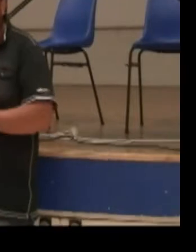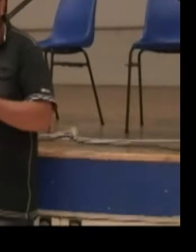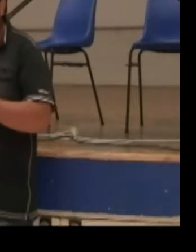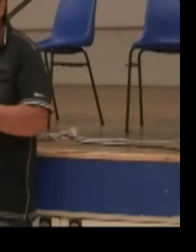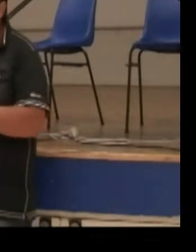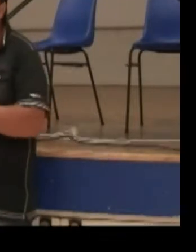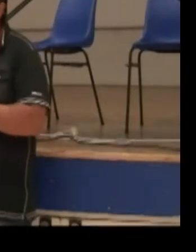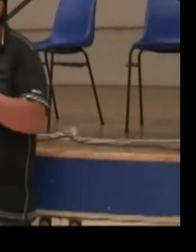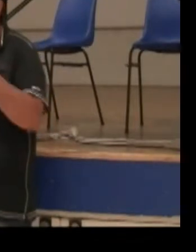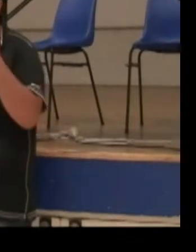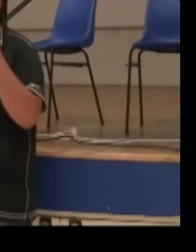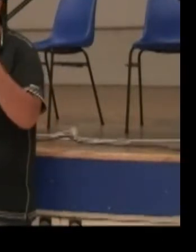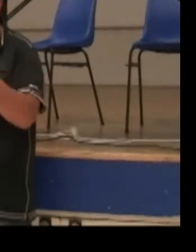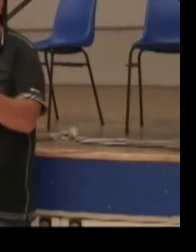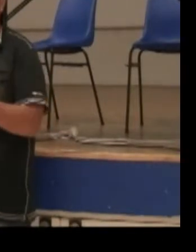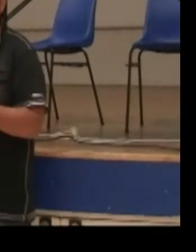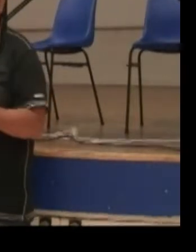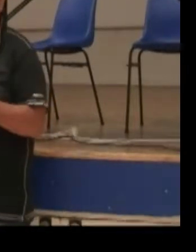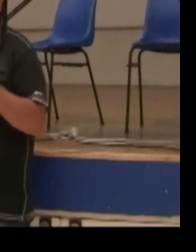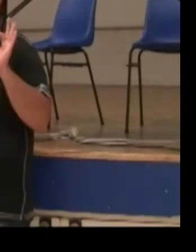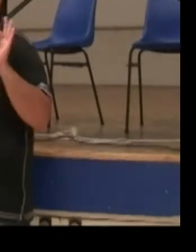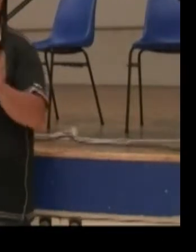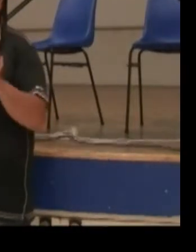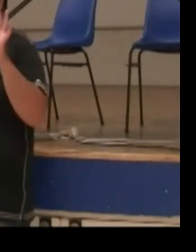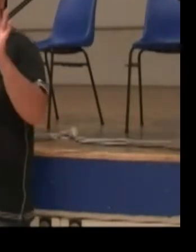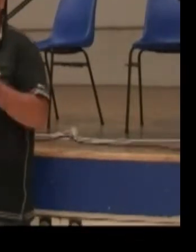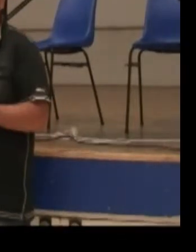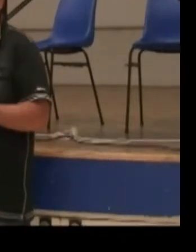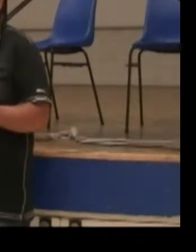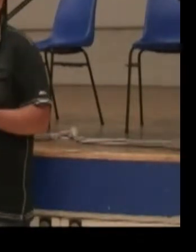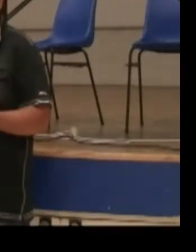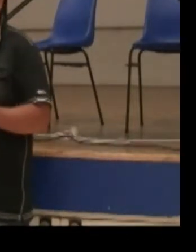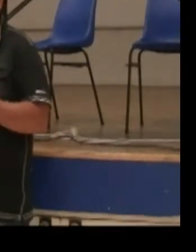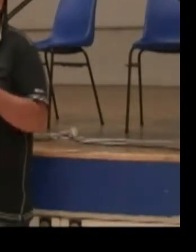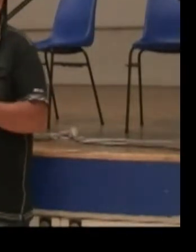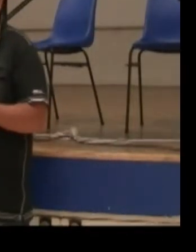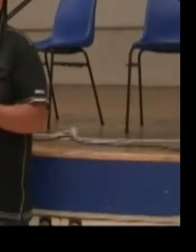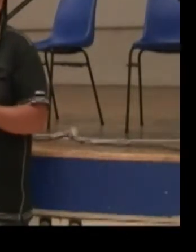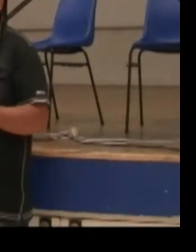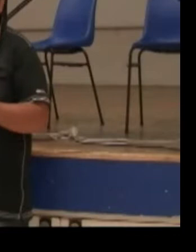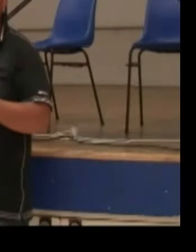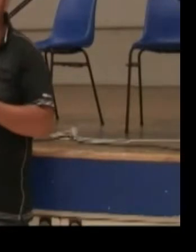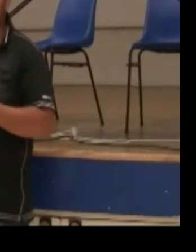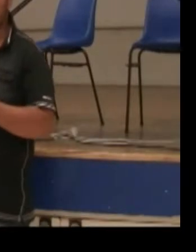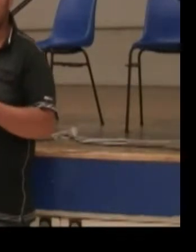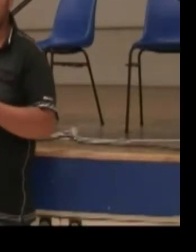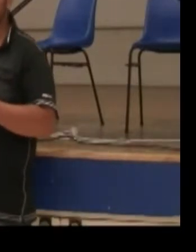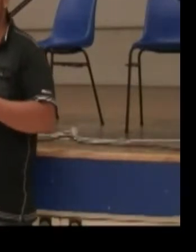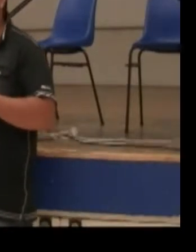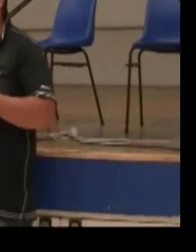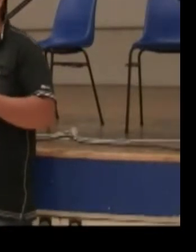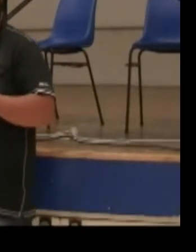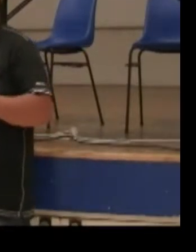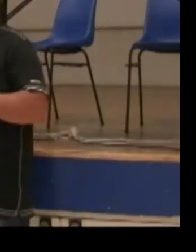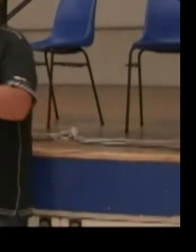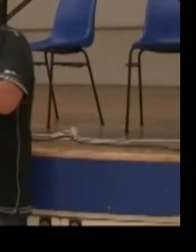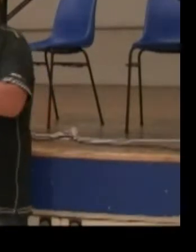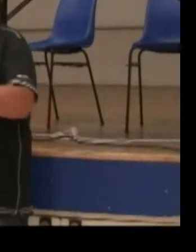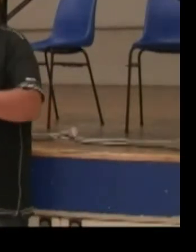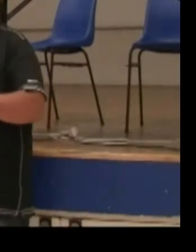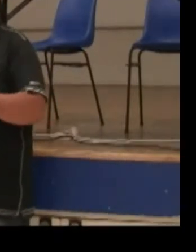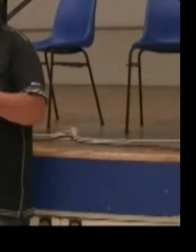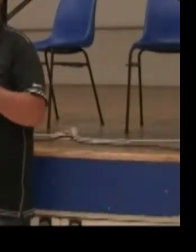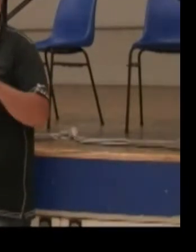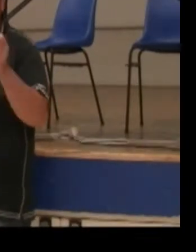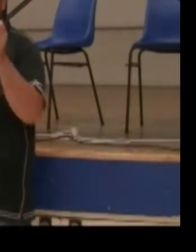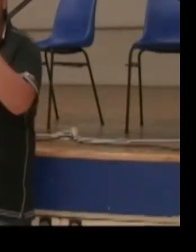Et après, pour justifier que l'aviation a le droit de faire ce qu'elle fait. Donc vous voyez comment les médias, ils travestissent la vérité.